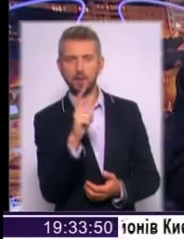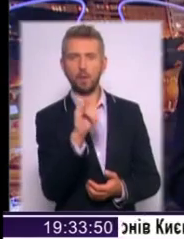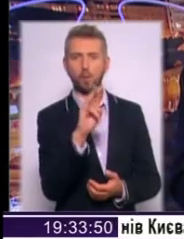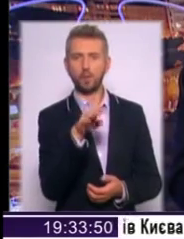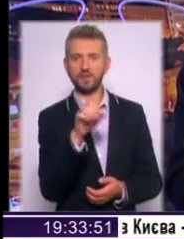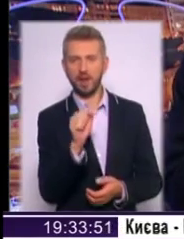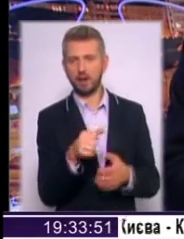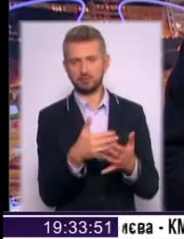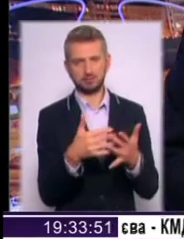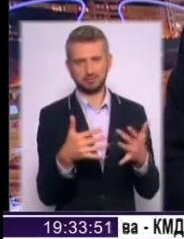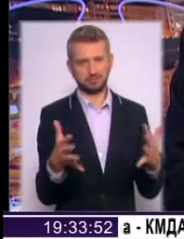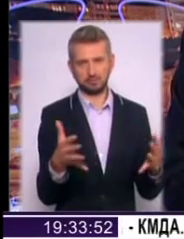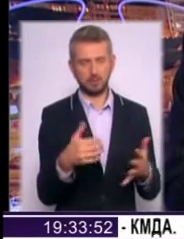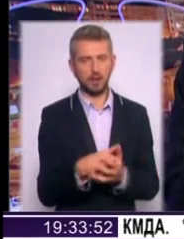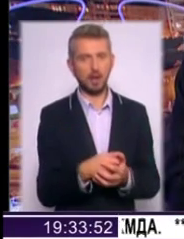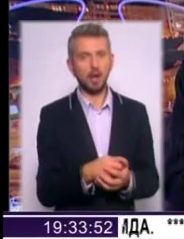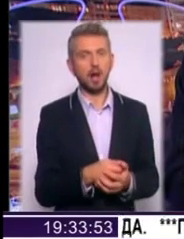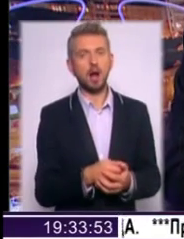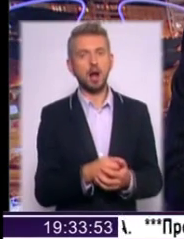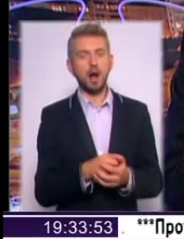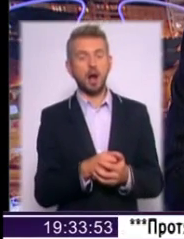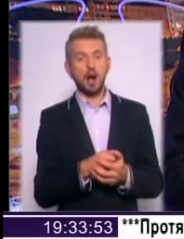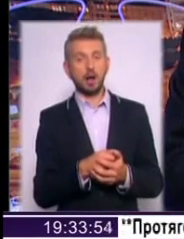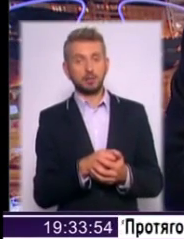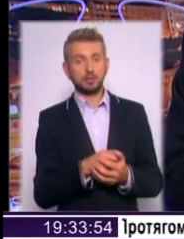далі. Під цим, підводячи під цю ідеологію,